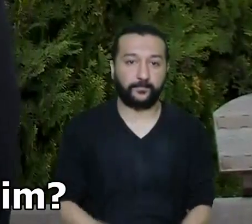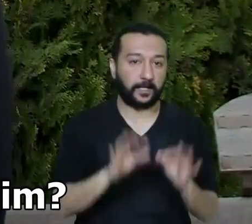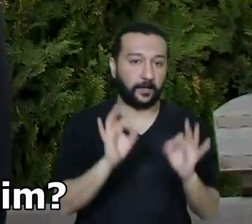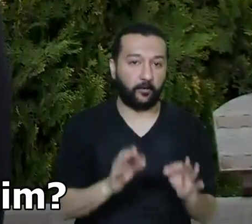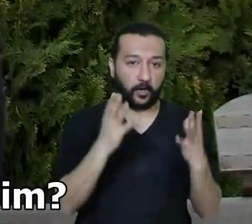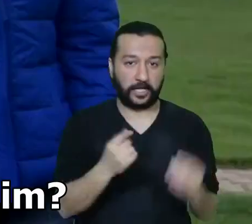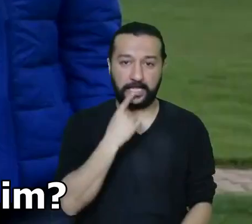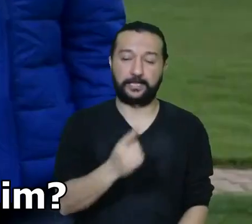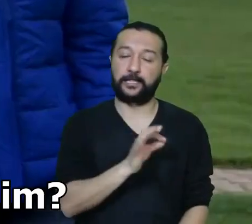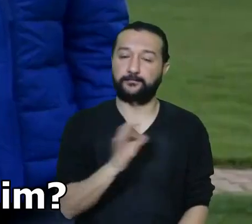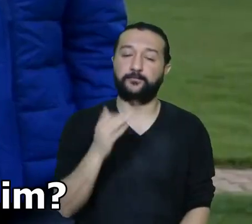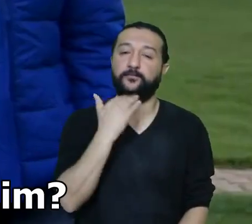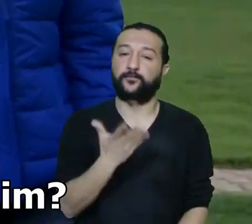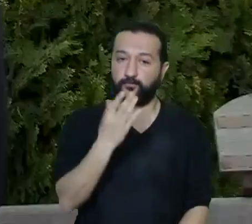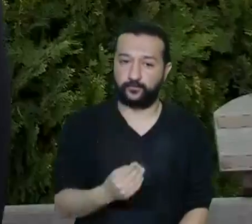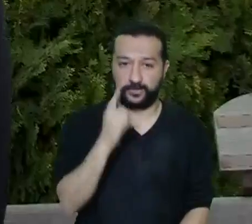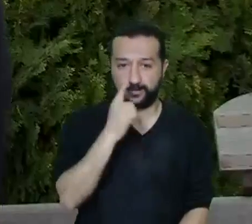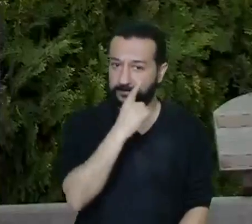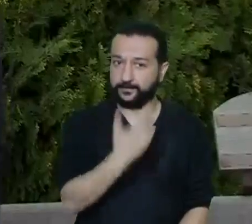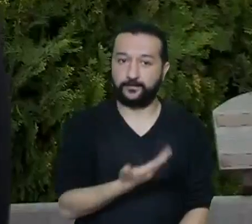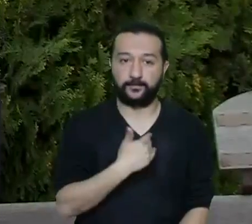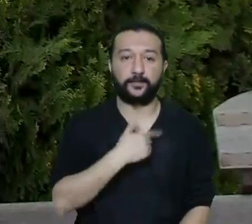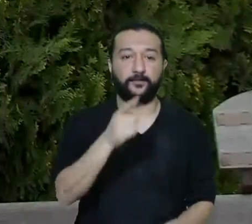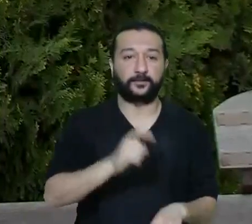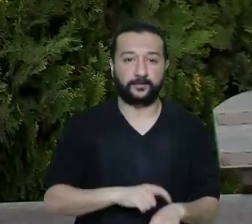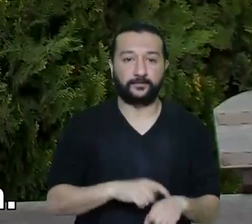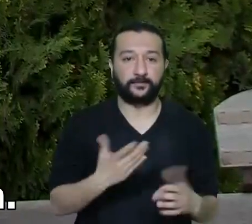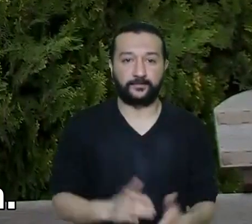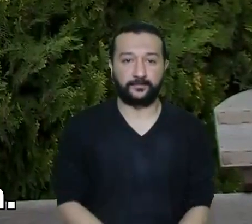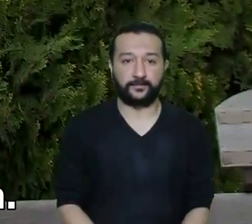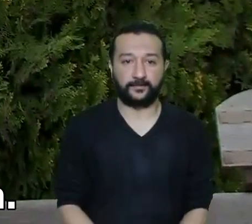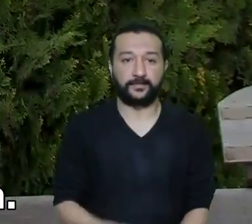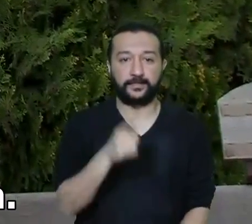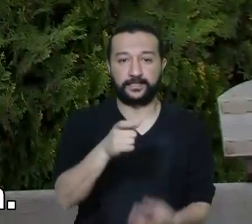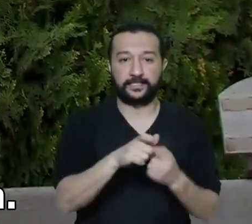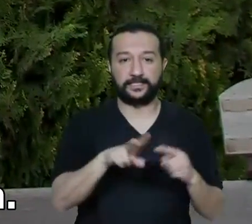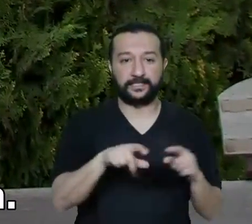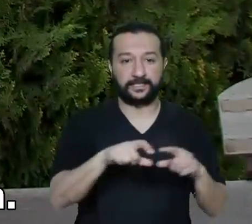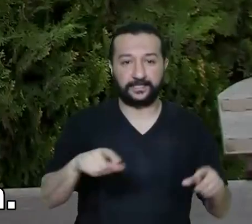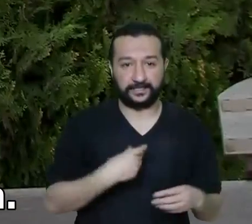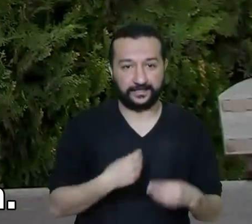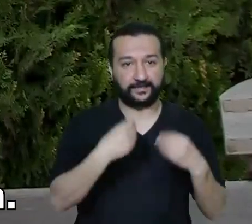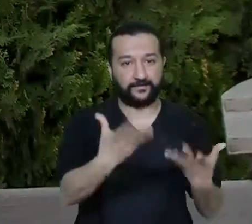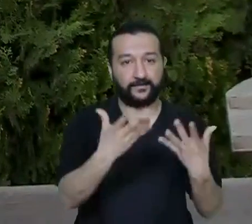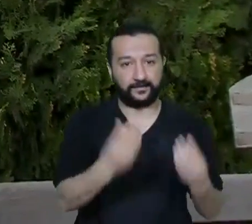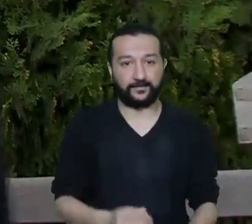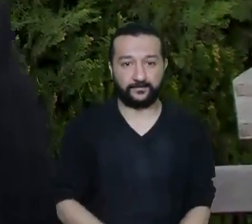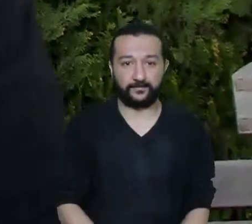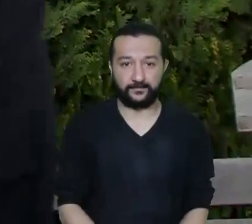Öyle der miyim hiç? Enişteciğim, ben o zaman çeki size takdim